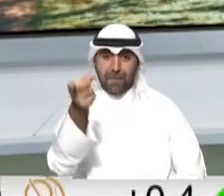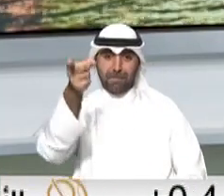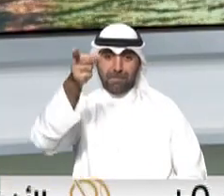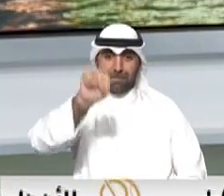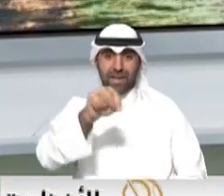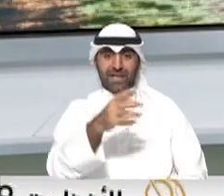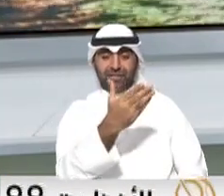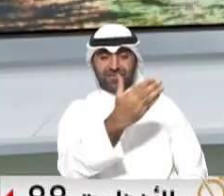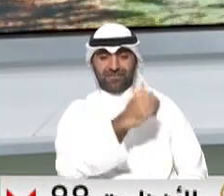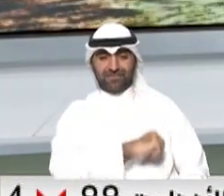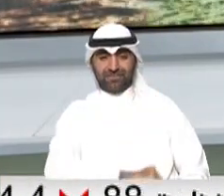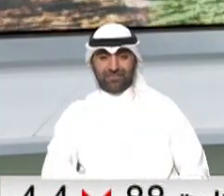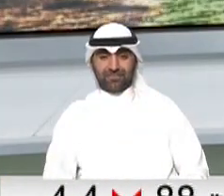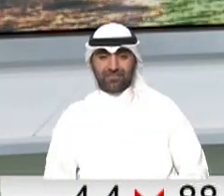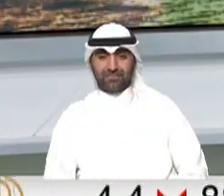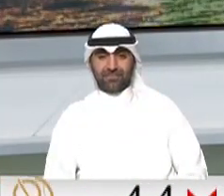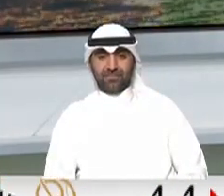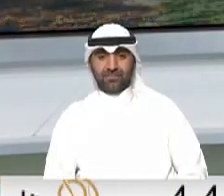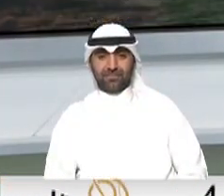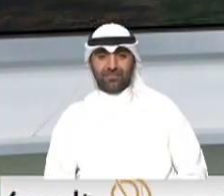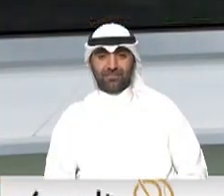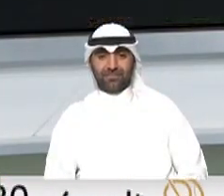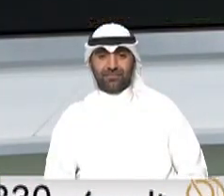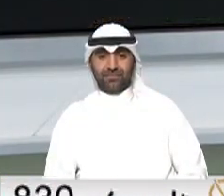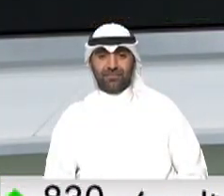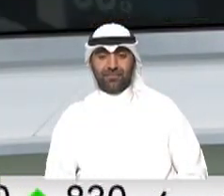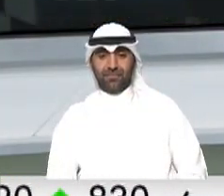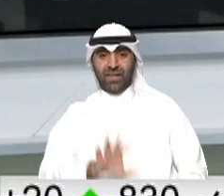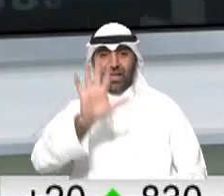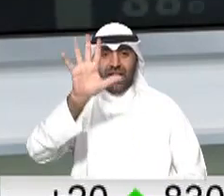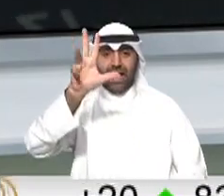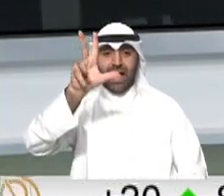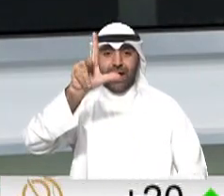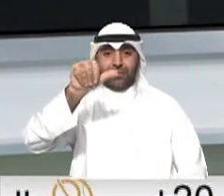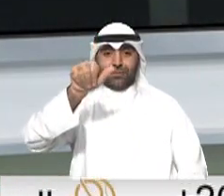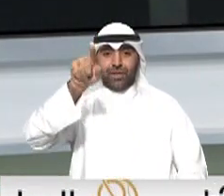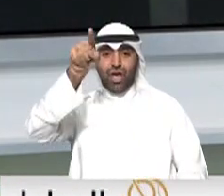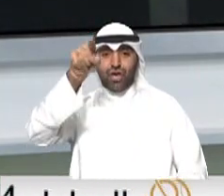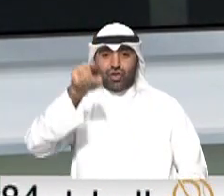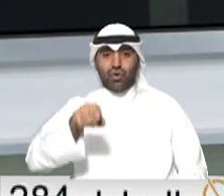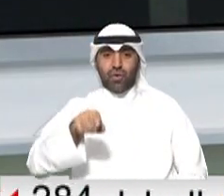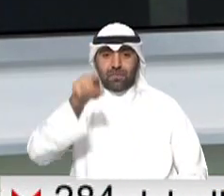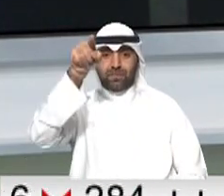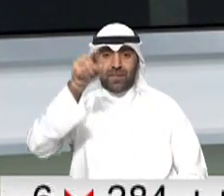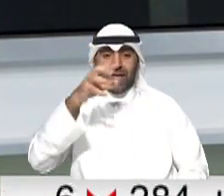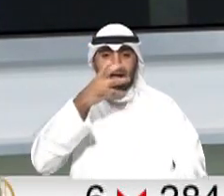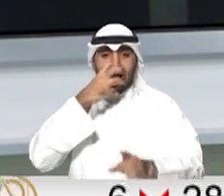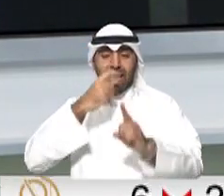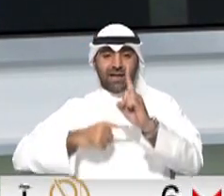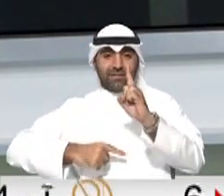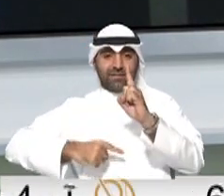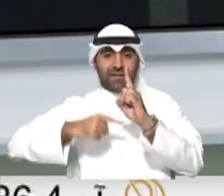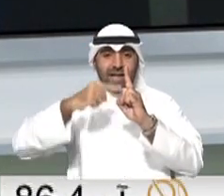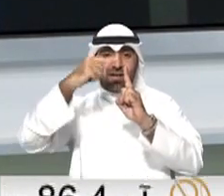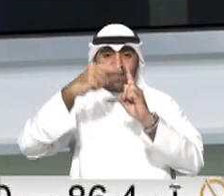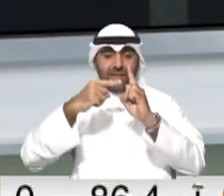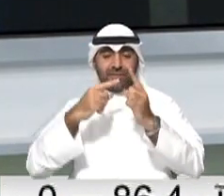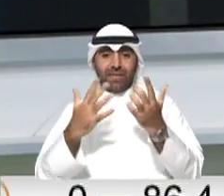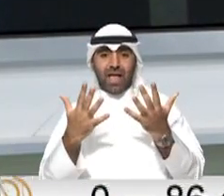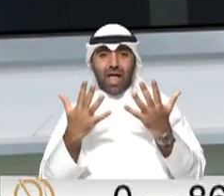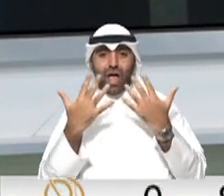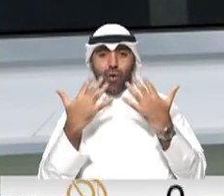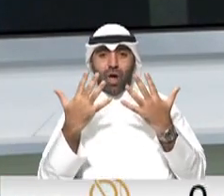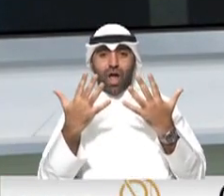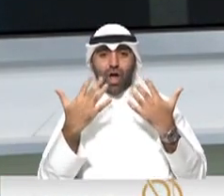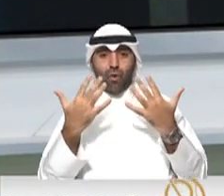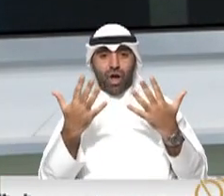الساعة 5:59 دقيقة. بالنسبة للطقس المتوقع لمدينة الكويت خلال 5 أيام القادمة بمشيئة الله، أجواء غائمة